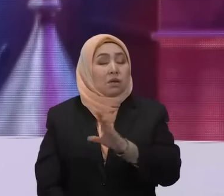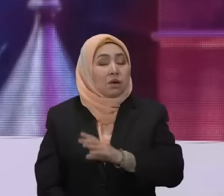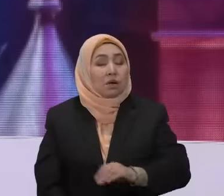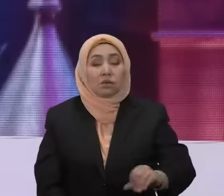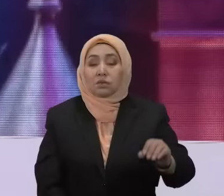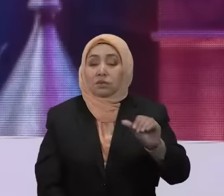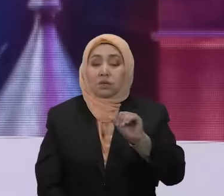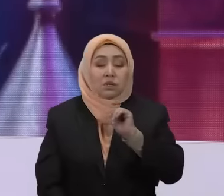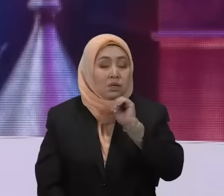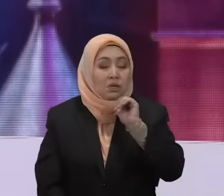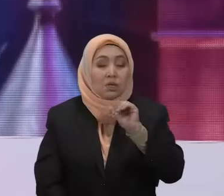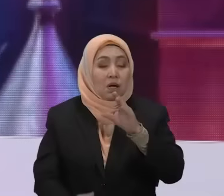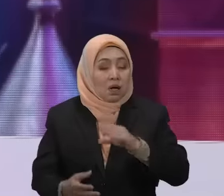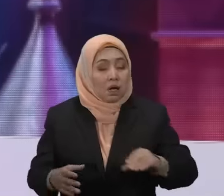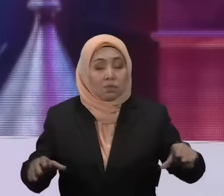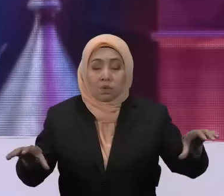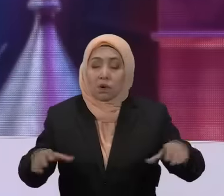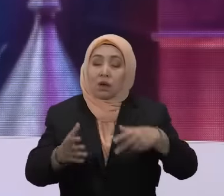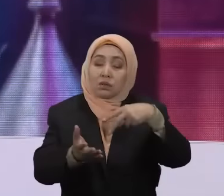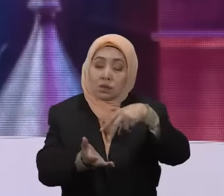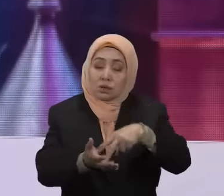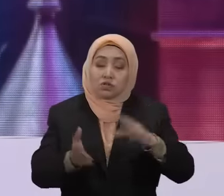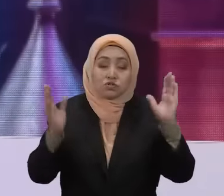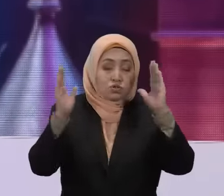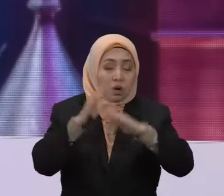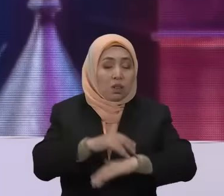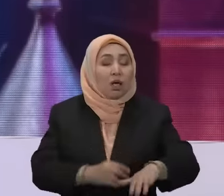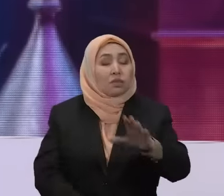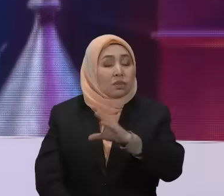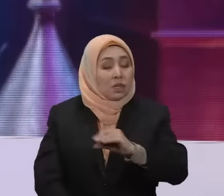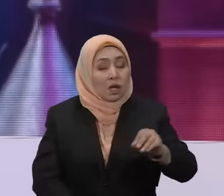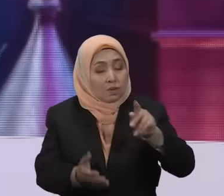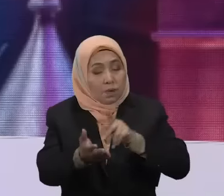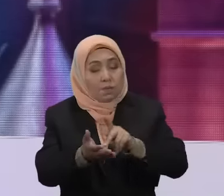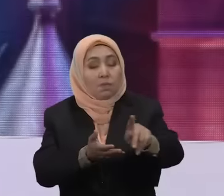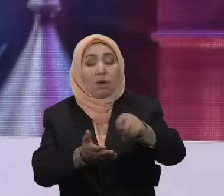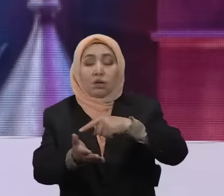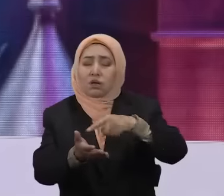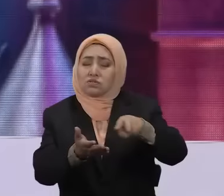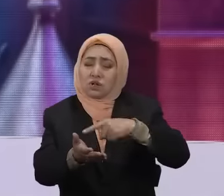وأقام الصلاة وآتى